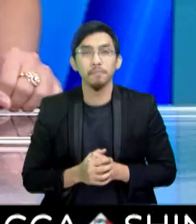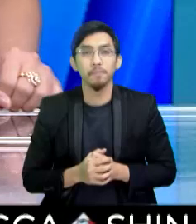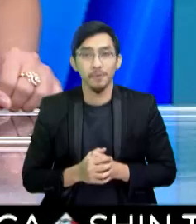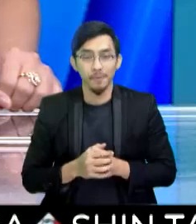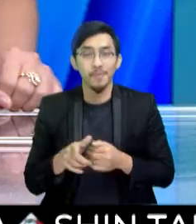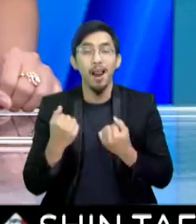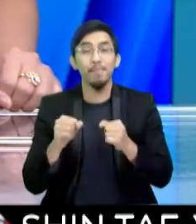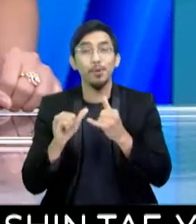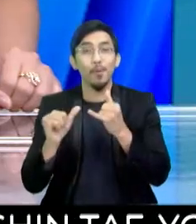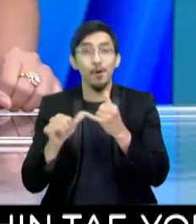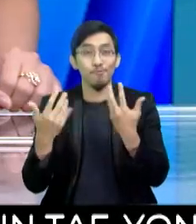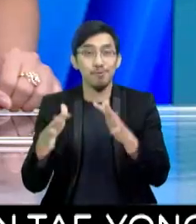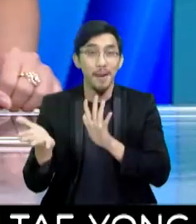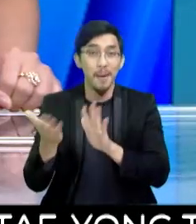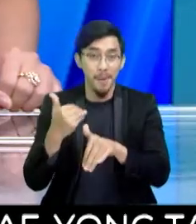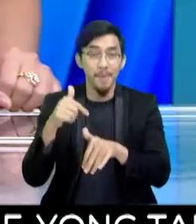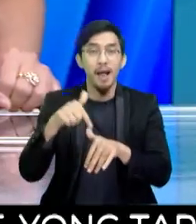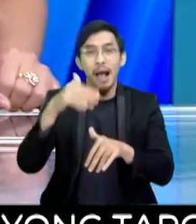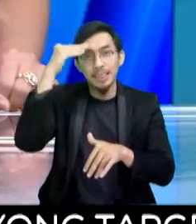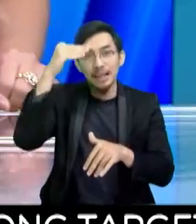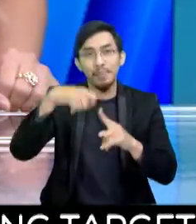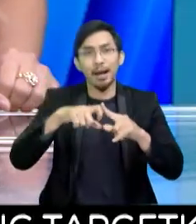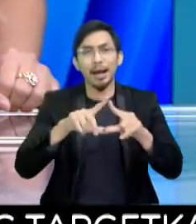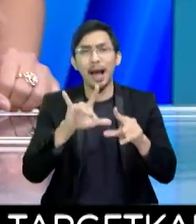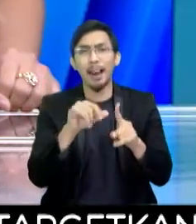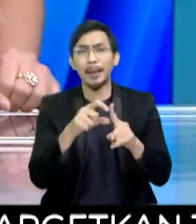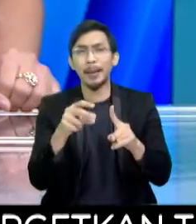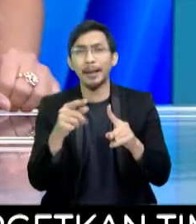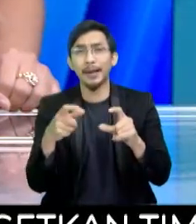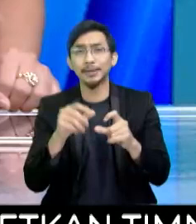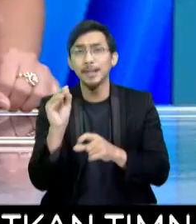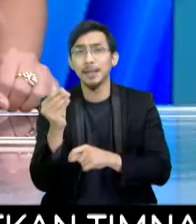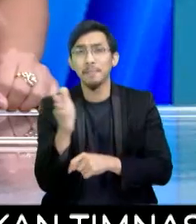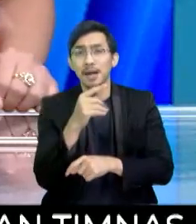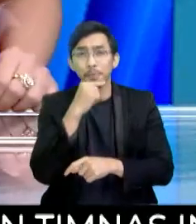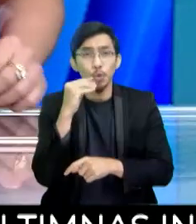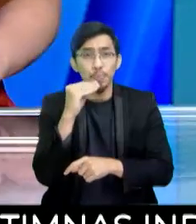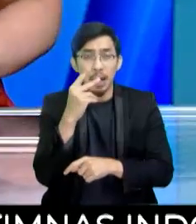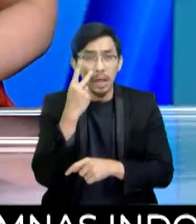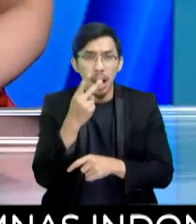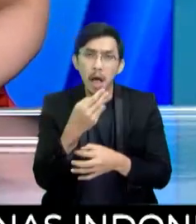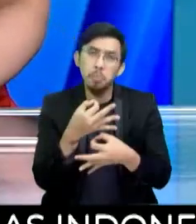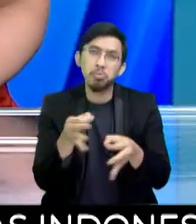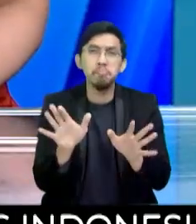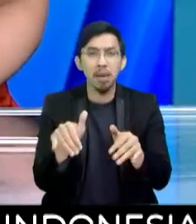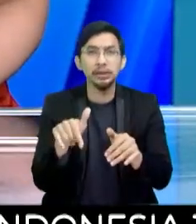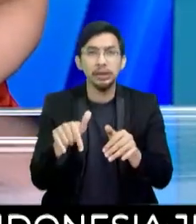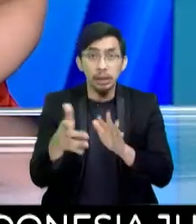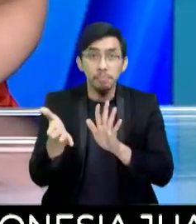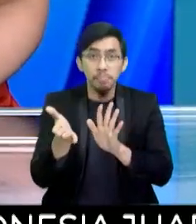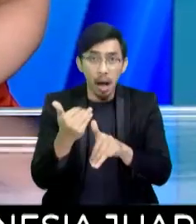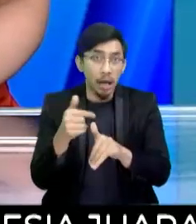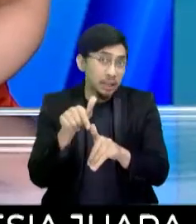ia sementara Arus Balik Libur tahun baru di Terminal Kalideres Jakarta Barat Minggu pagi masih lengang Puncak Arus Balik diprediksi terjadi